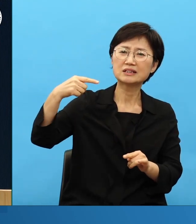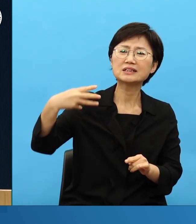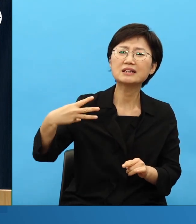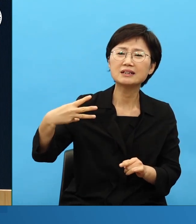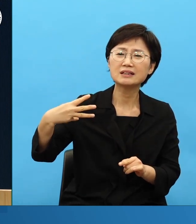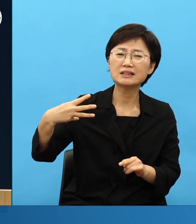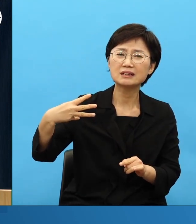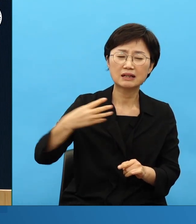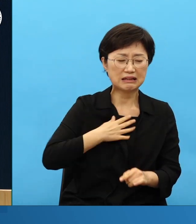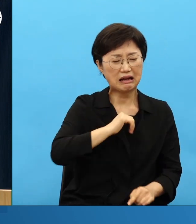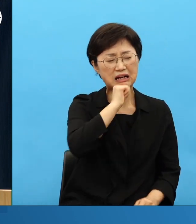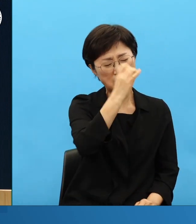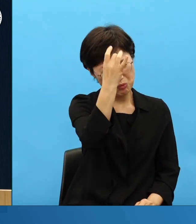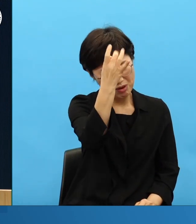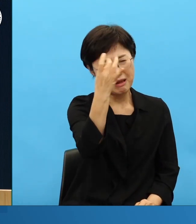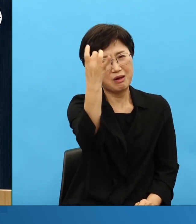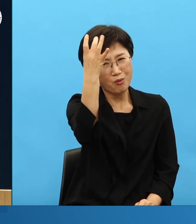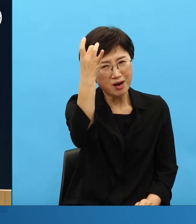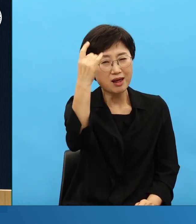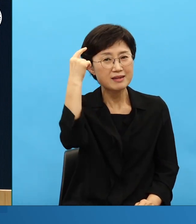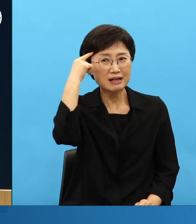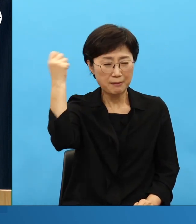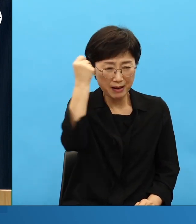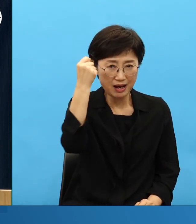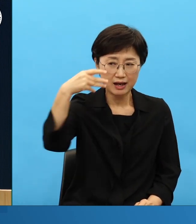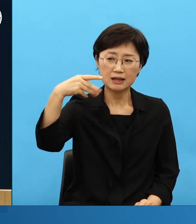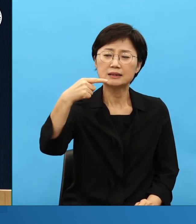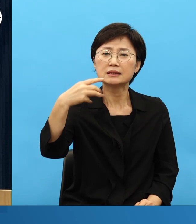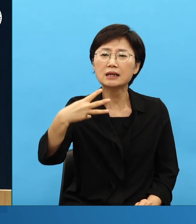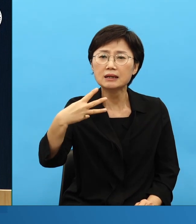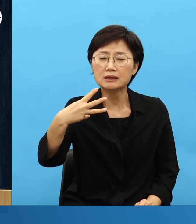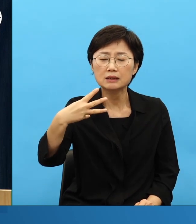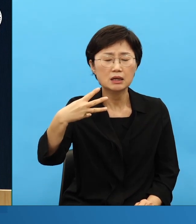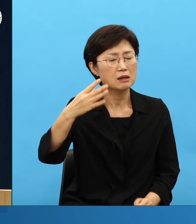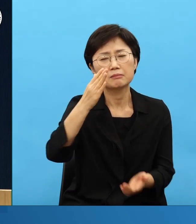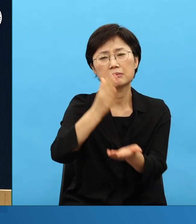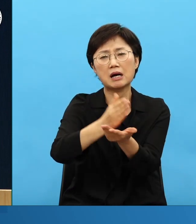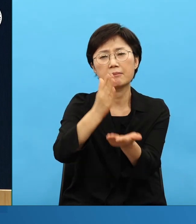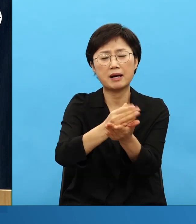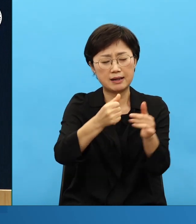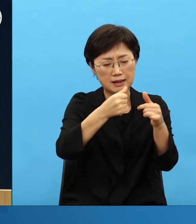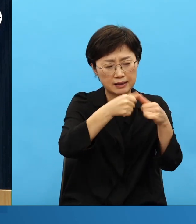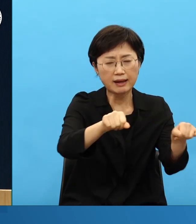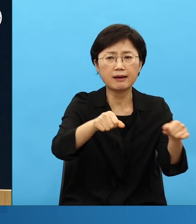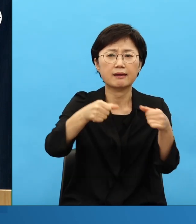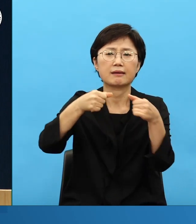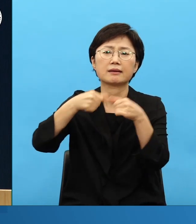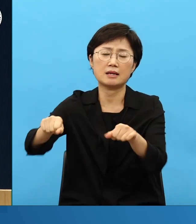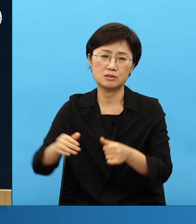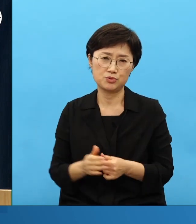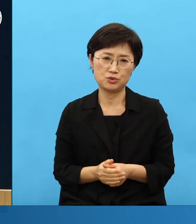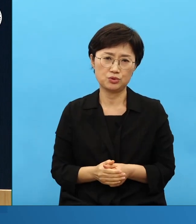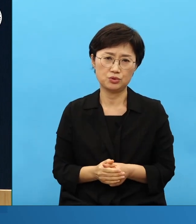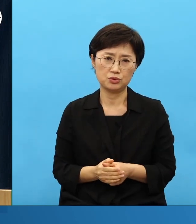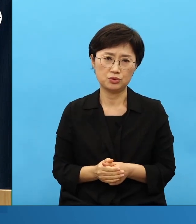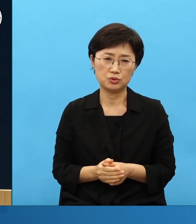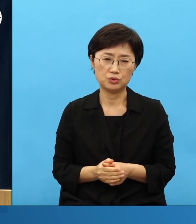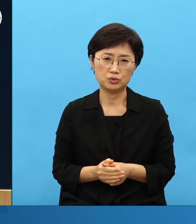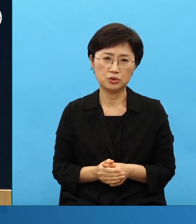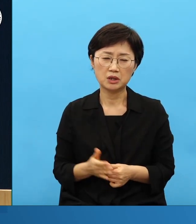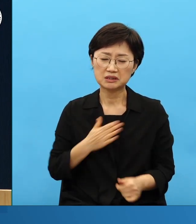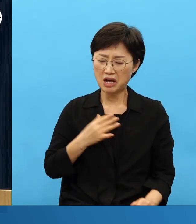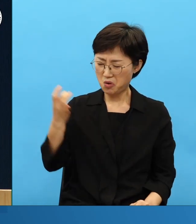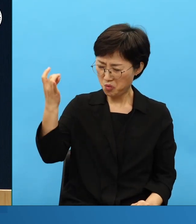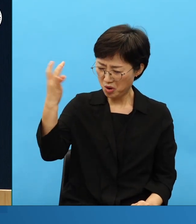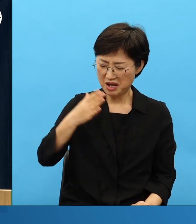가난하다고 생각하지 마세요. Those 틀 who 깨야 are 돼요. poor, don't think, oh, I'm so poor. You must break free of this 안 쓰면 되는 거지 가난한 게 아니잖아요. frame. If you're